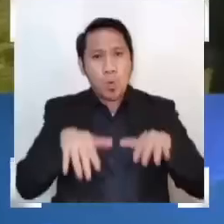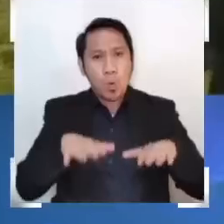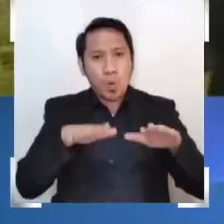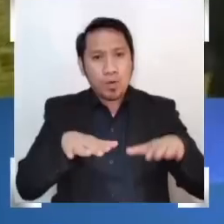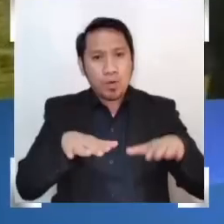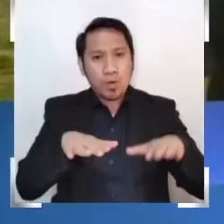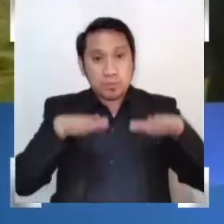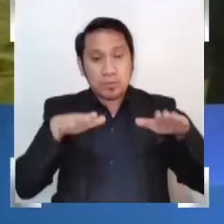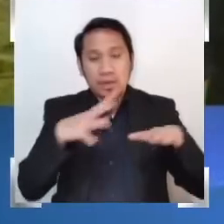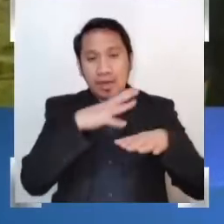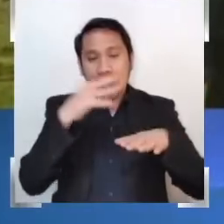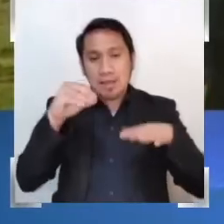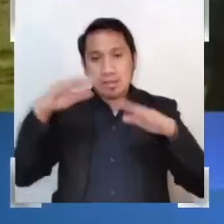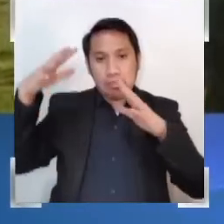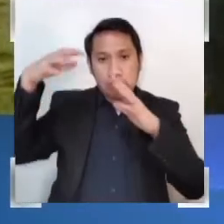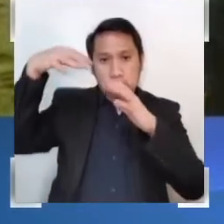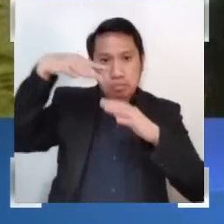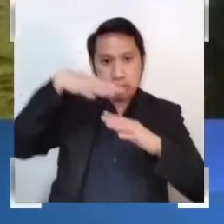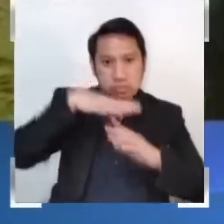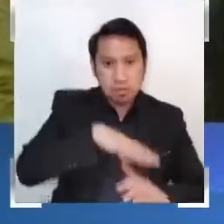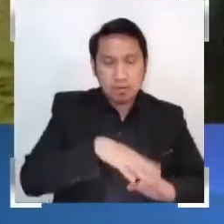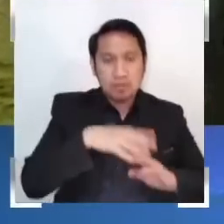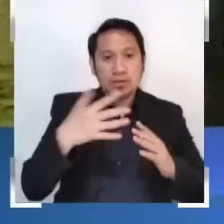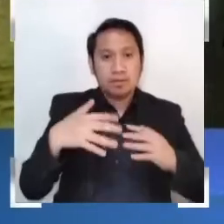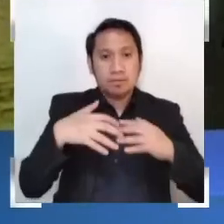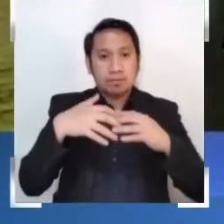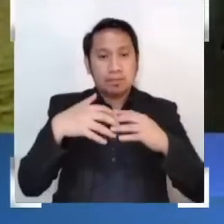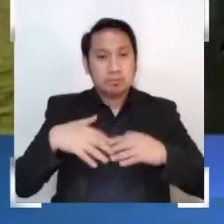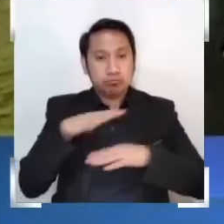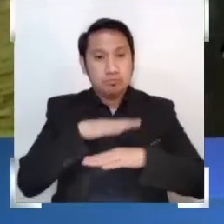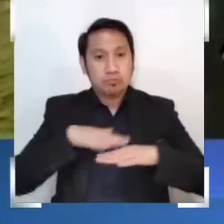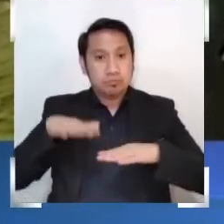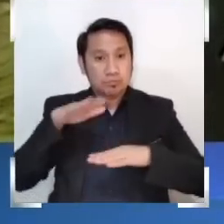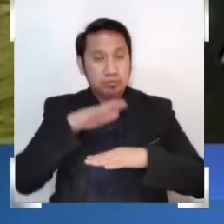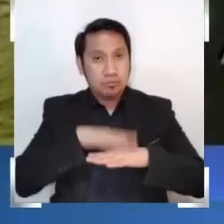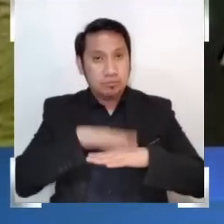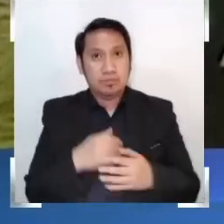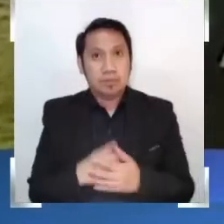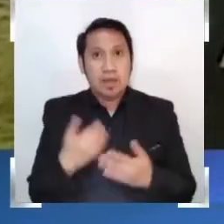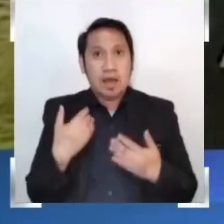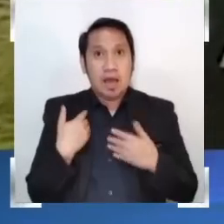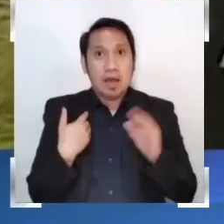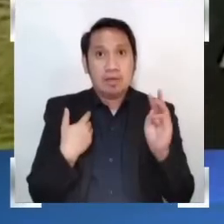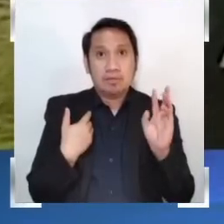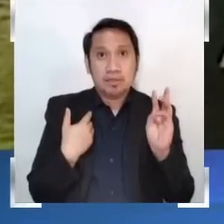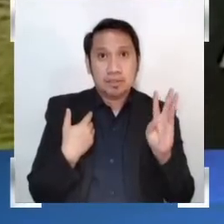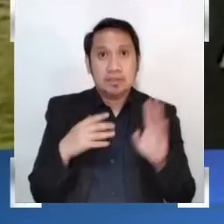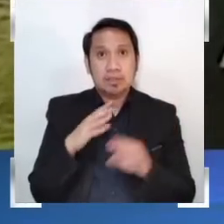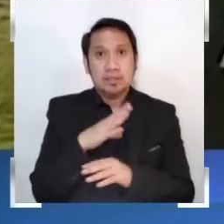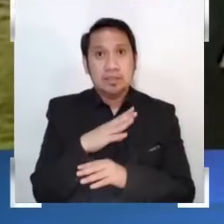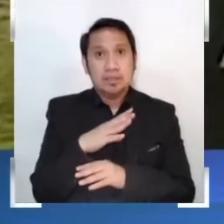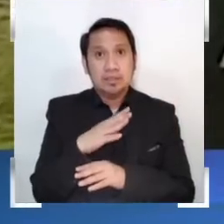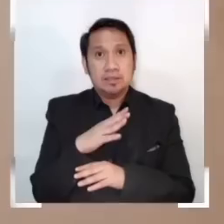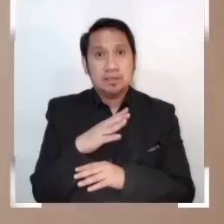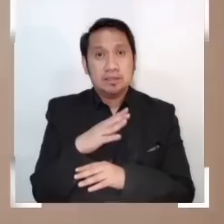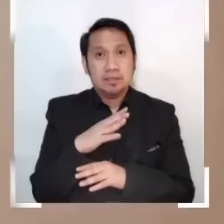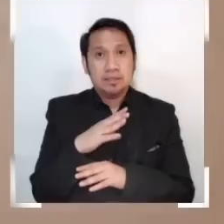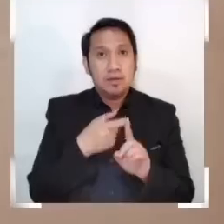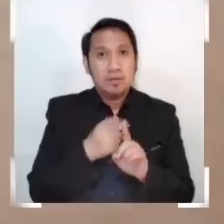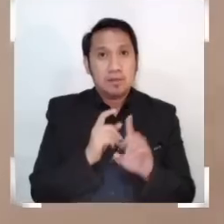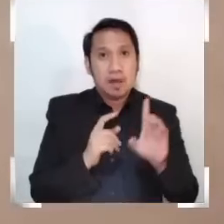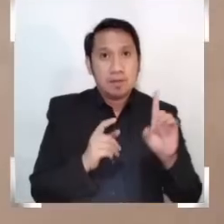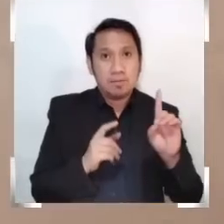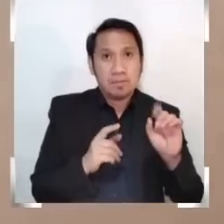tayong 10 sa Dato Blam, ito 16 sa Dato Udin, and then meron tayong 5 galing sa UP. Yung